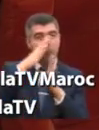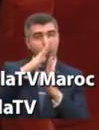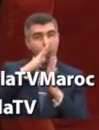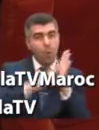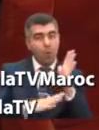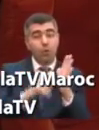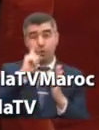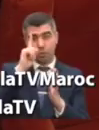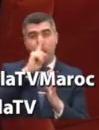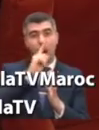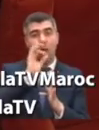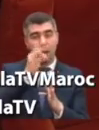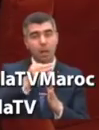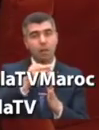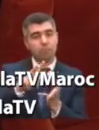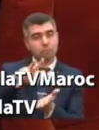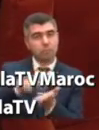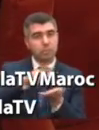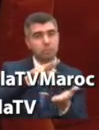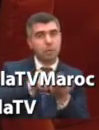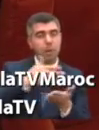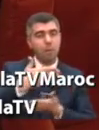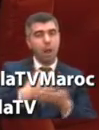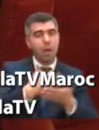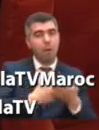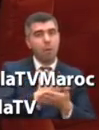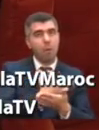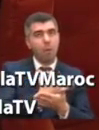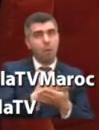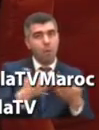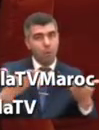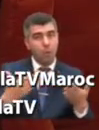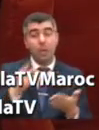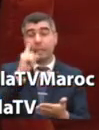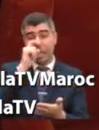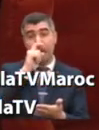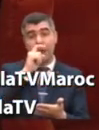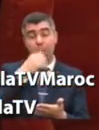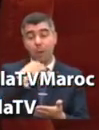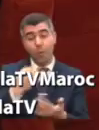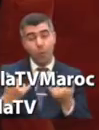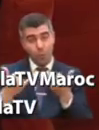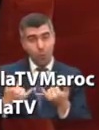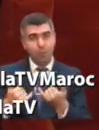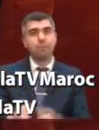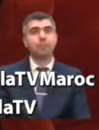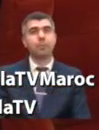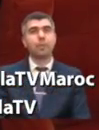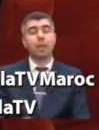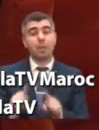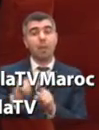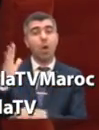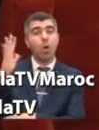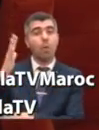يلتحقوا بطبيعة الحال لما يتم إعلان النتائج. للأسف هو أن عندنا صعوبة، وهنا كان نأكد على السيد نائب ديال الخميسات